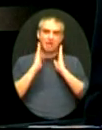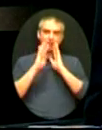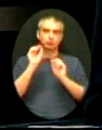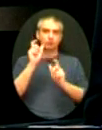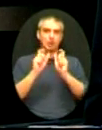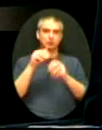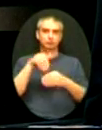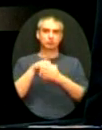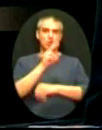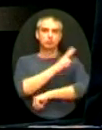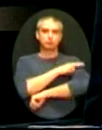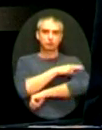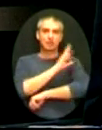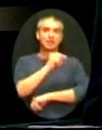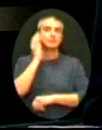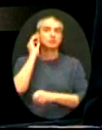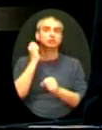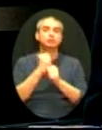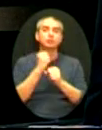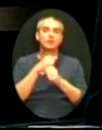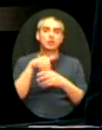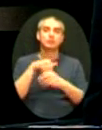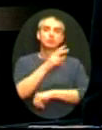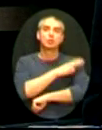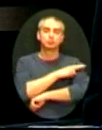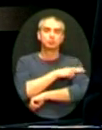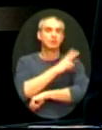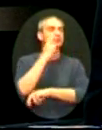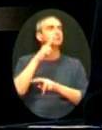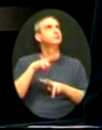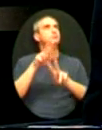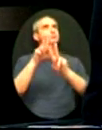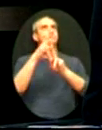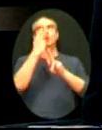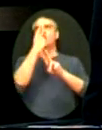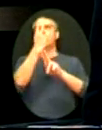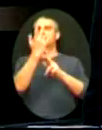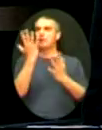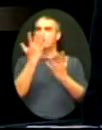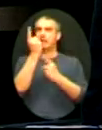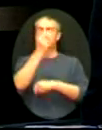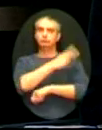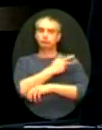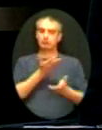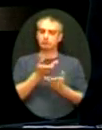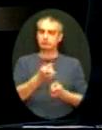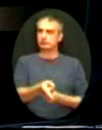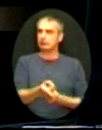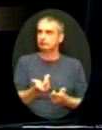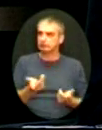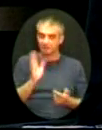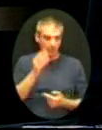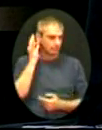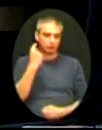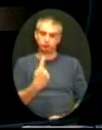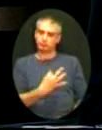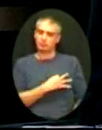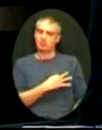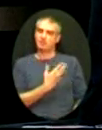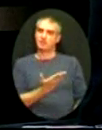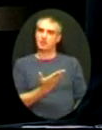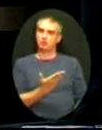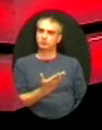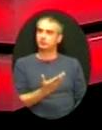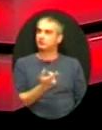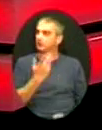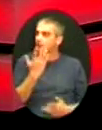של אנשים במשטרה, גם נשים שעובדות בתוך המשטרה ונוסעות את פניהן כלפי מעלה ורואות באיזה אופן מתייחסים אליהם, וגם נשים נפגעות שמגיעות למשטרה.